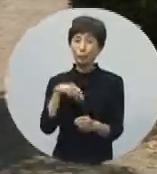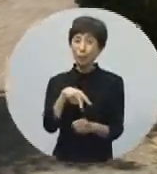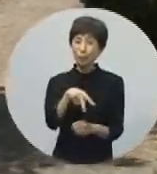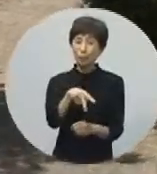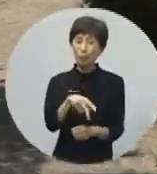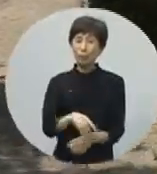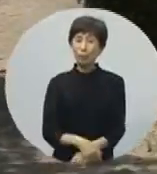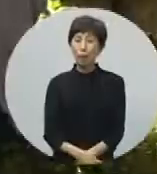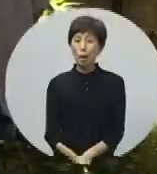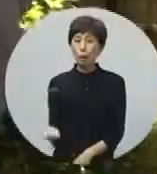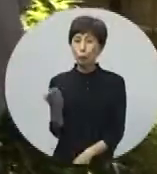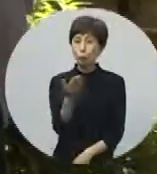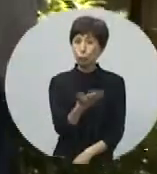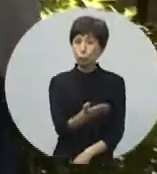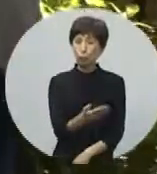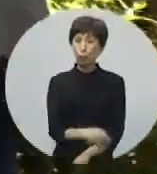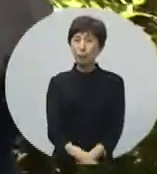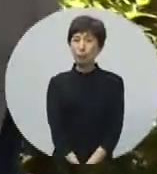続いて発見したのは